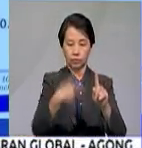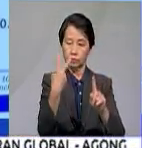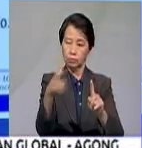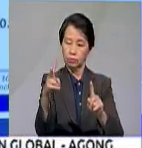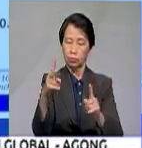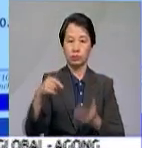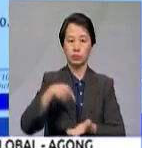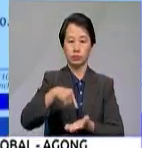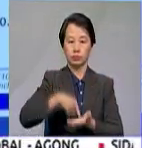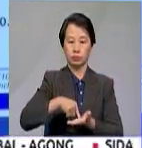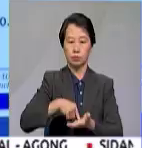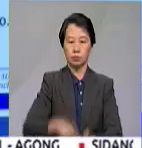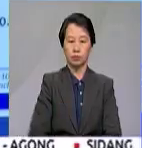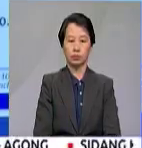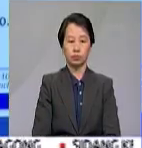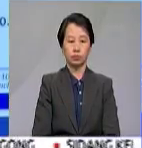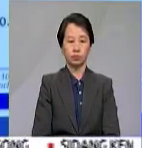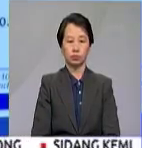ini.